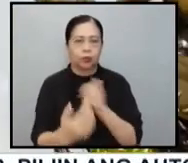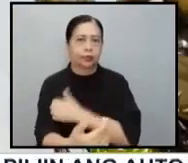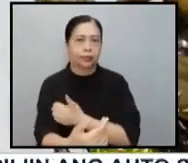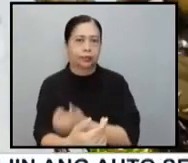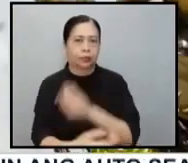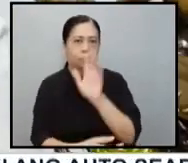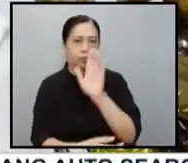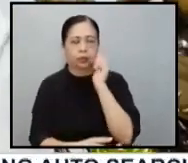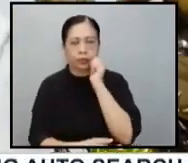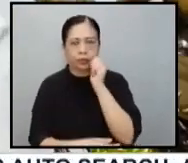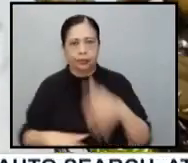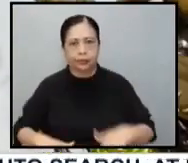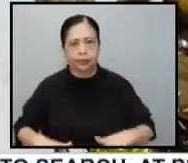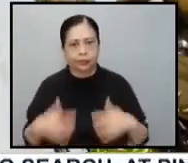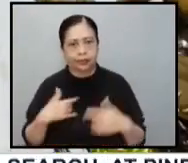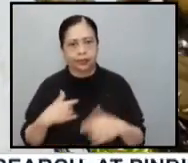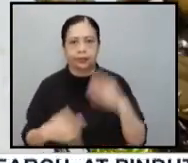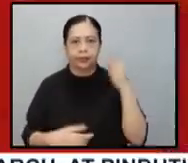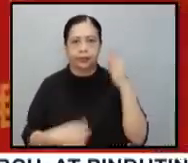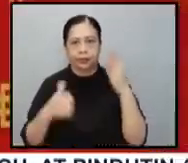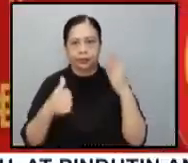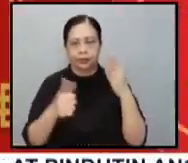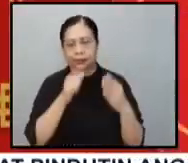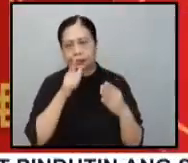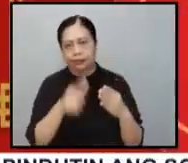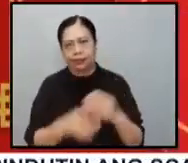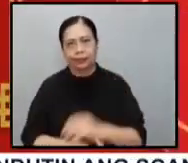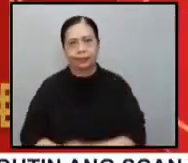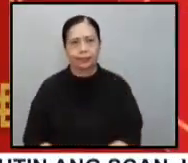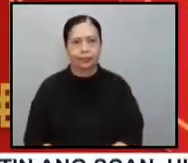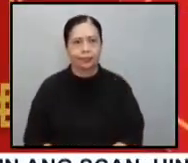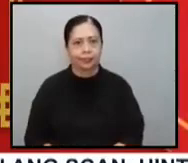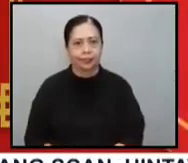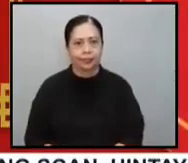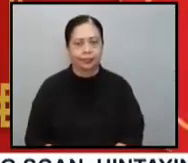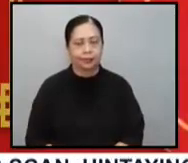mo. Blue at 10 ang swerte sa Year of the Tiger.